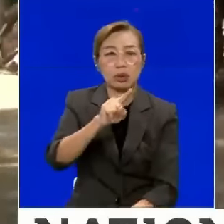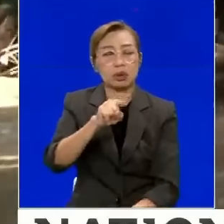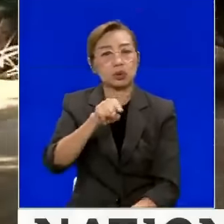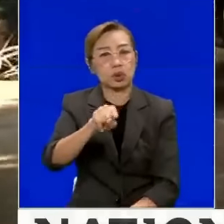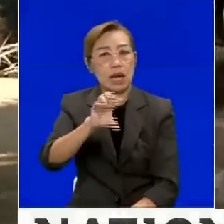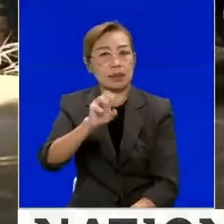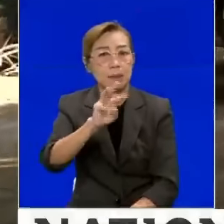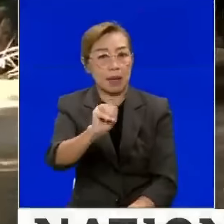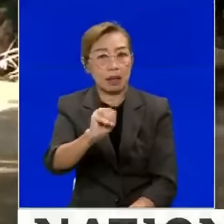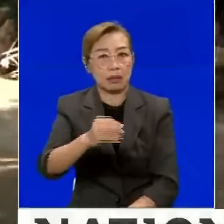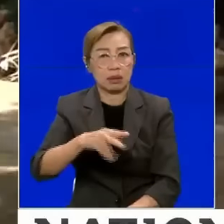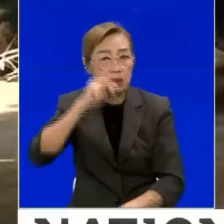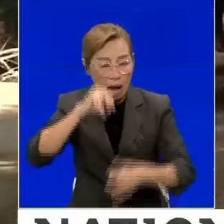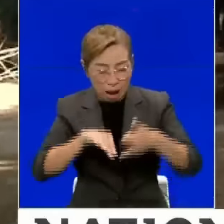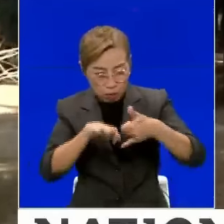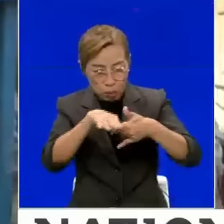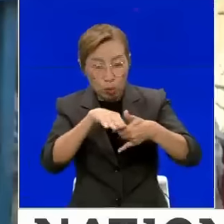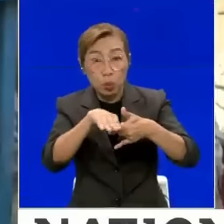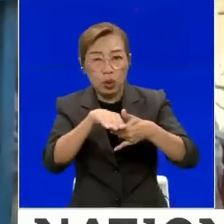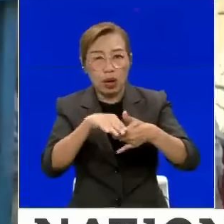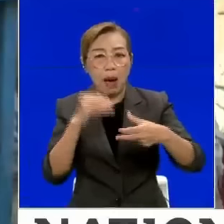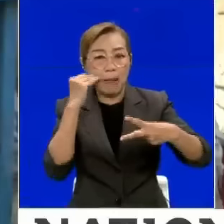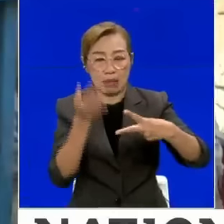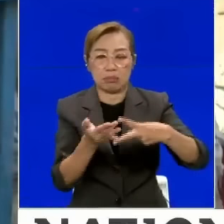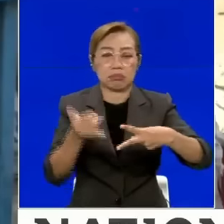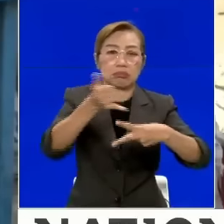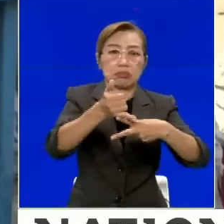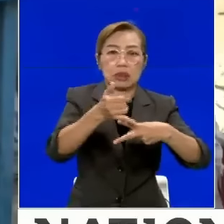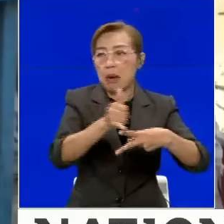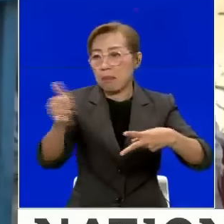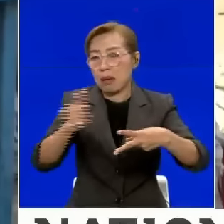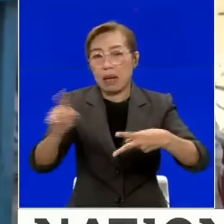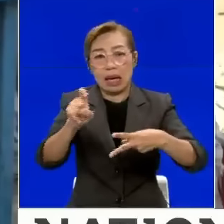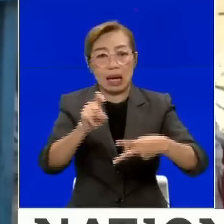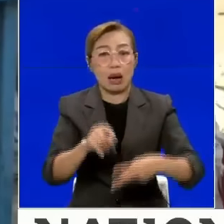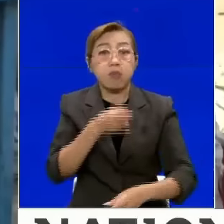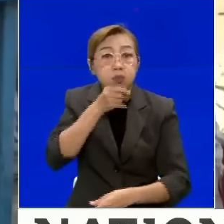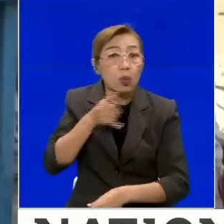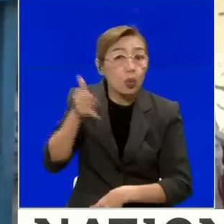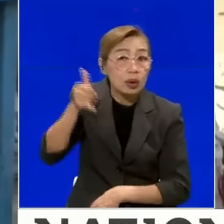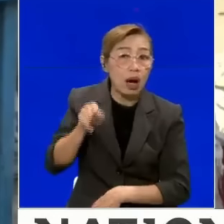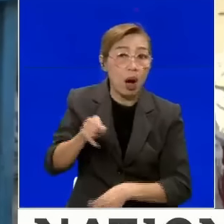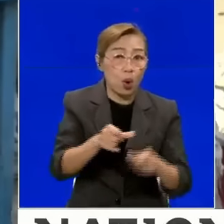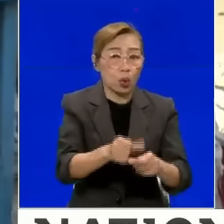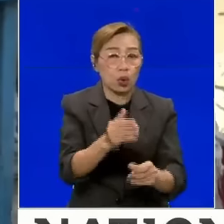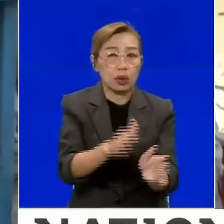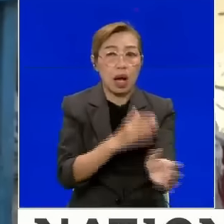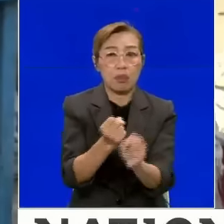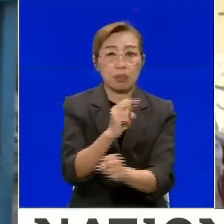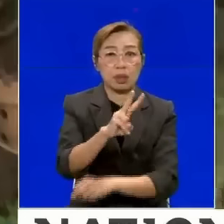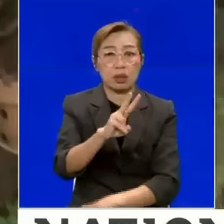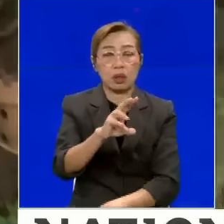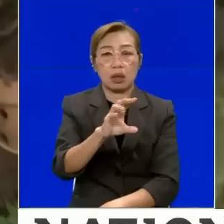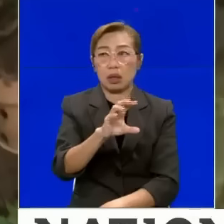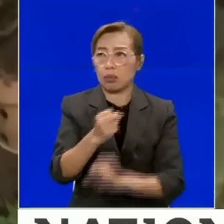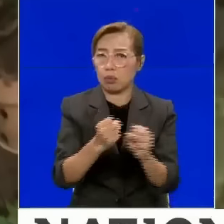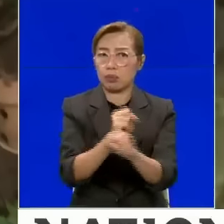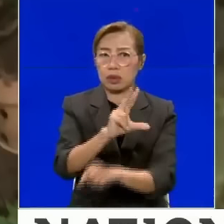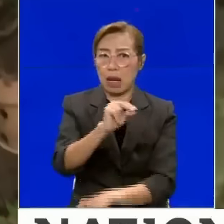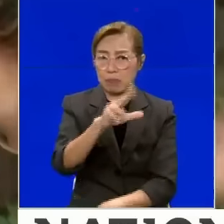อกต้องอยู่ชั้น2ออกไปไหนมาไหนไม่ได้เลยตอนนี้อย่างเงี้ยบอกว่าอยู่ที่นี่มา33ปีน้ำหนักกว่าปี54น้ำท่วมครั้ง